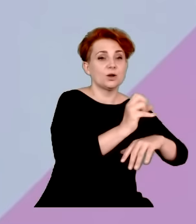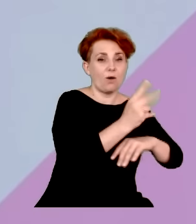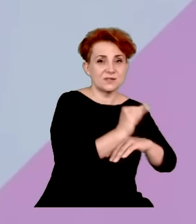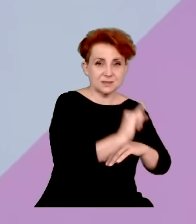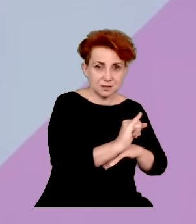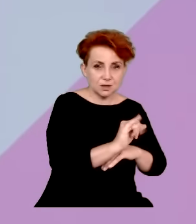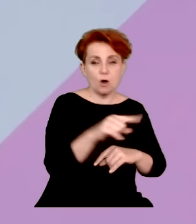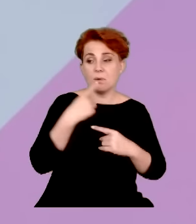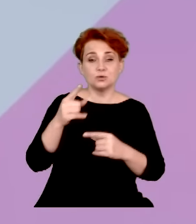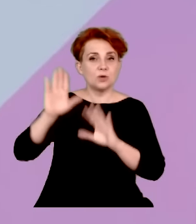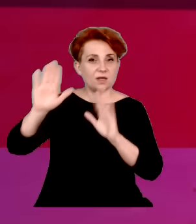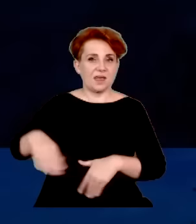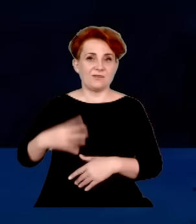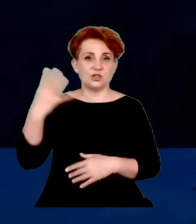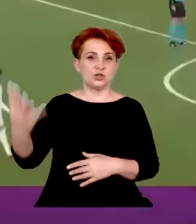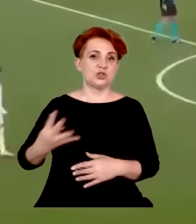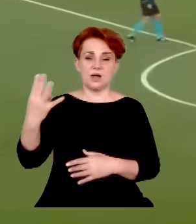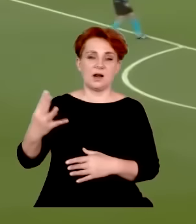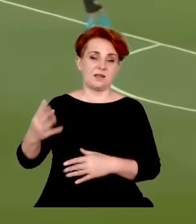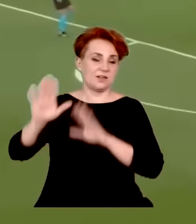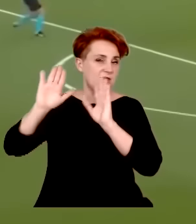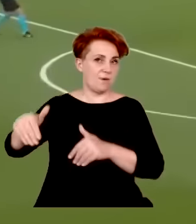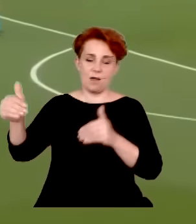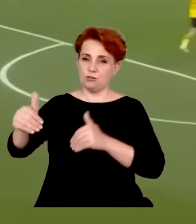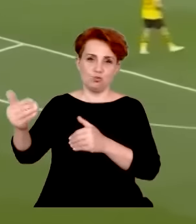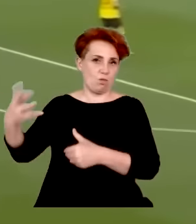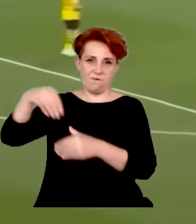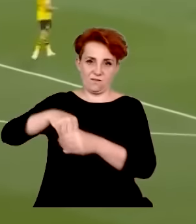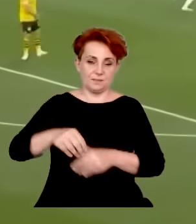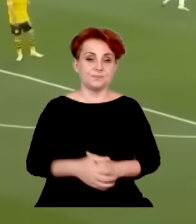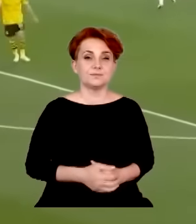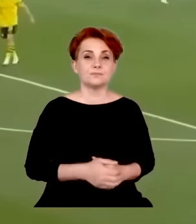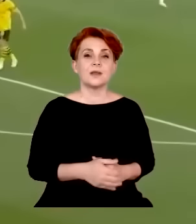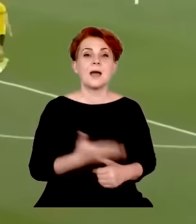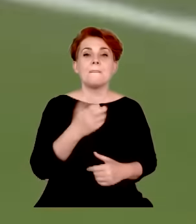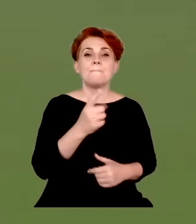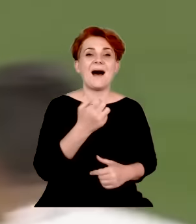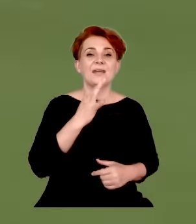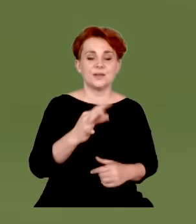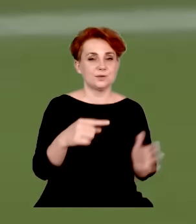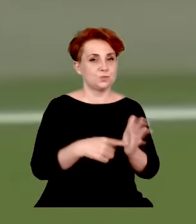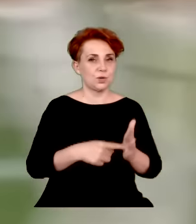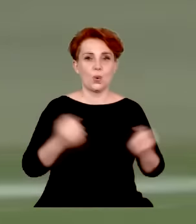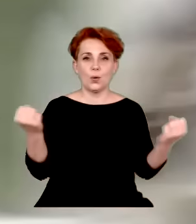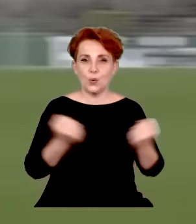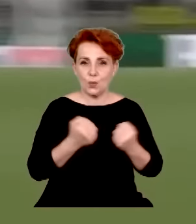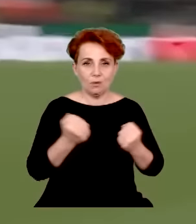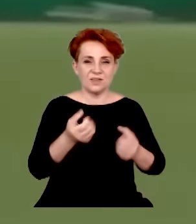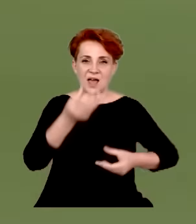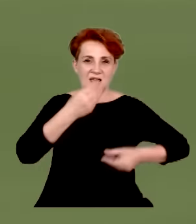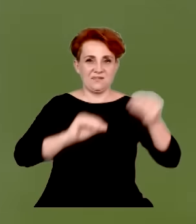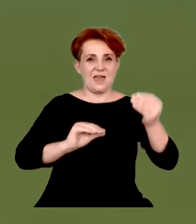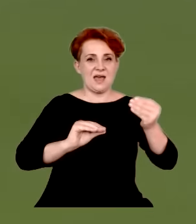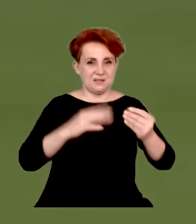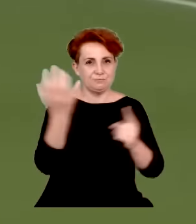wzwyż grozi nawet 4-letnia dyskwalifikacja. Real Madryt to bez cienia wątpliwości jeden z największych i najbardziej utytułowanych zespołów na